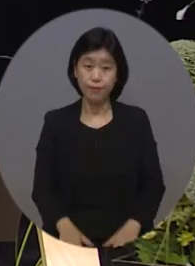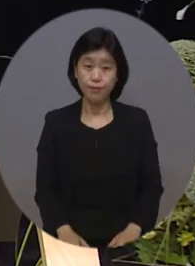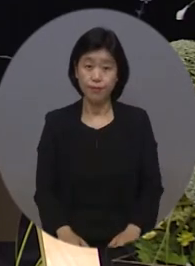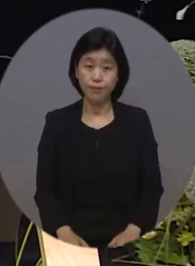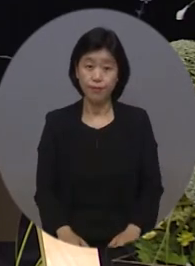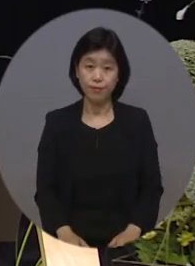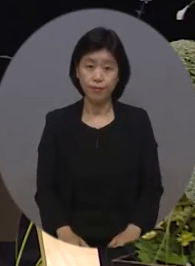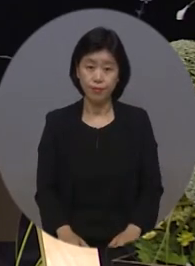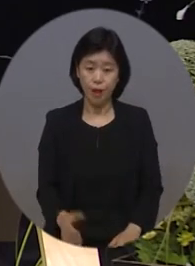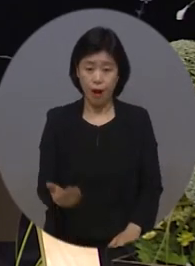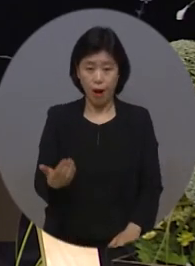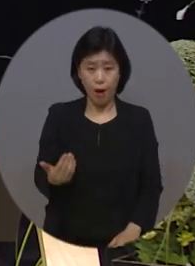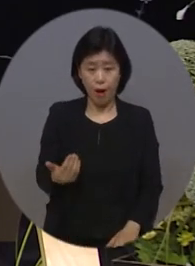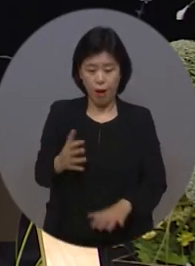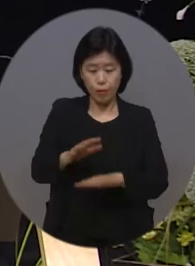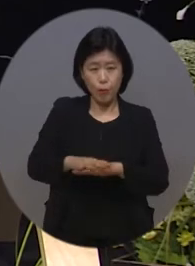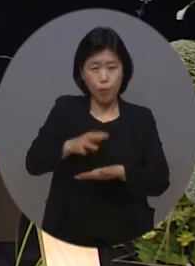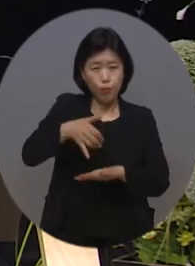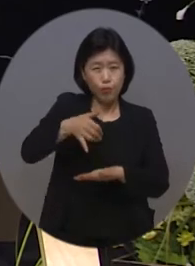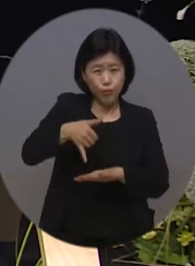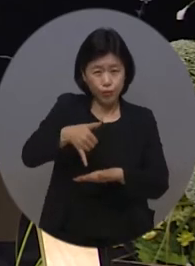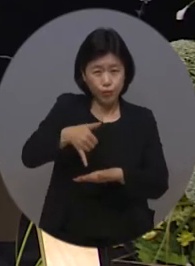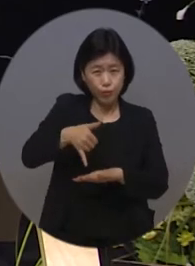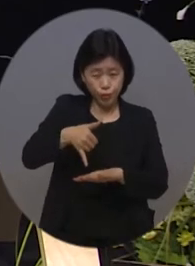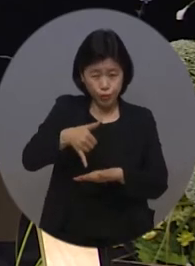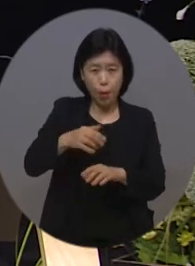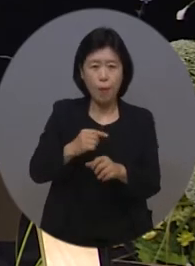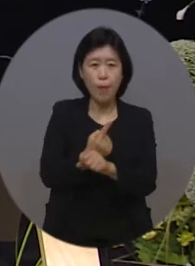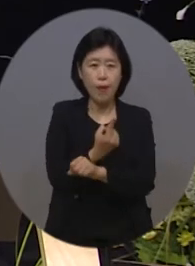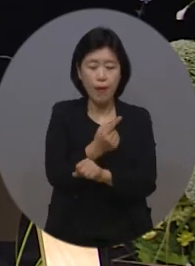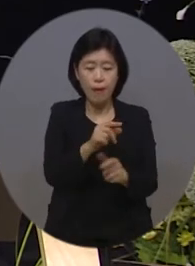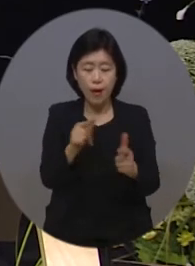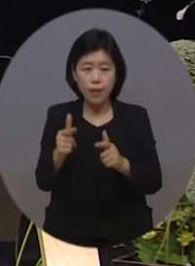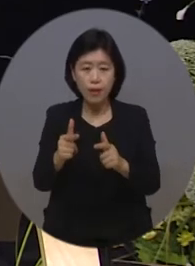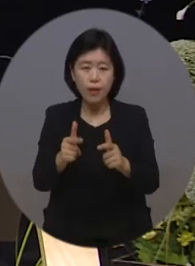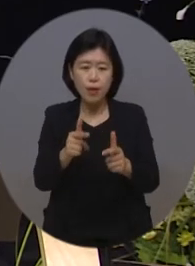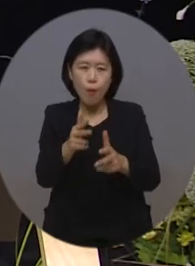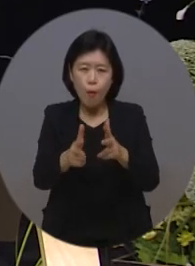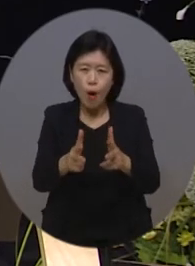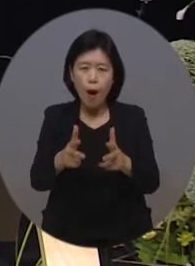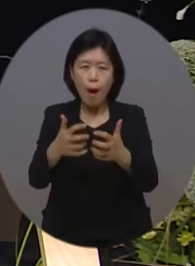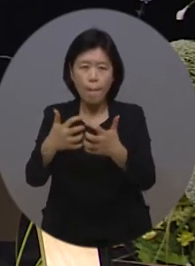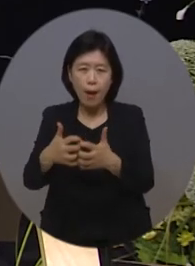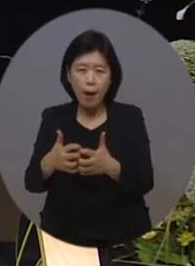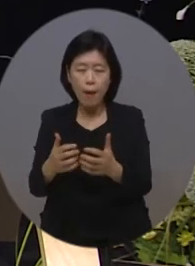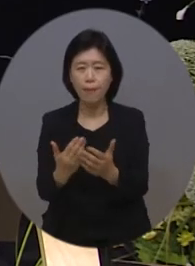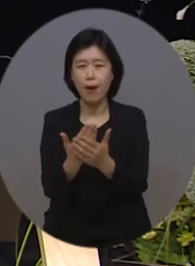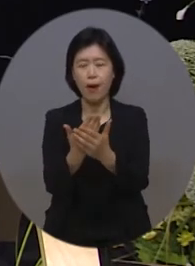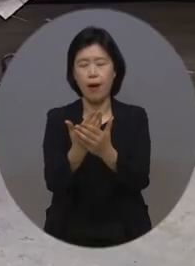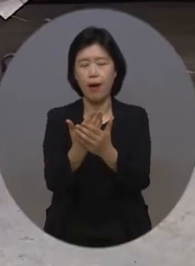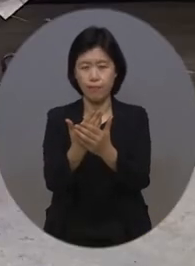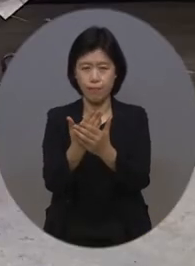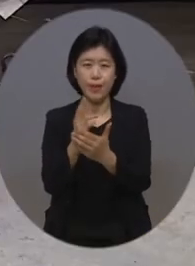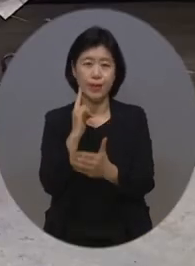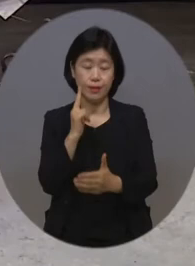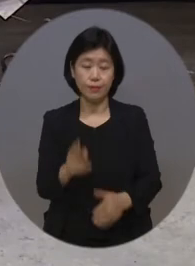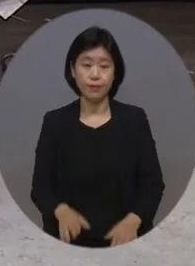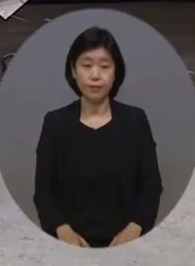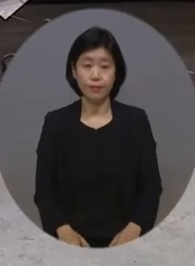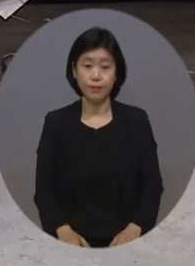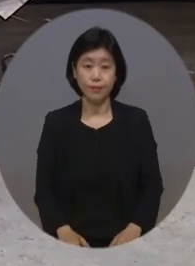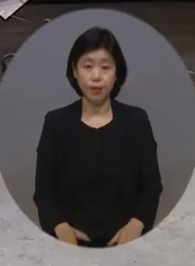농경산업에서 탈출하여 경공업 산업구조의 발판을 마련하려는 의지로 충만했던 시기입니다.